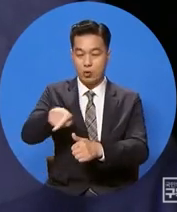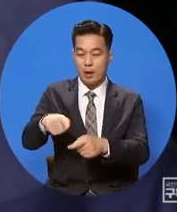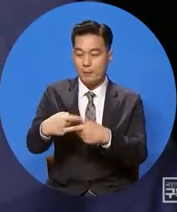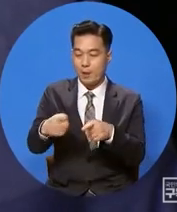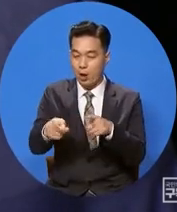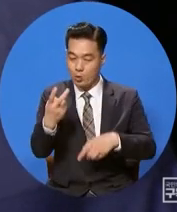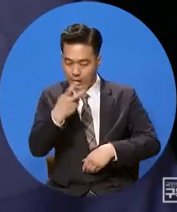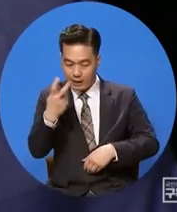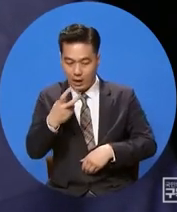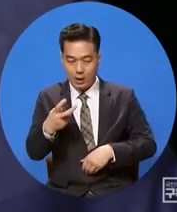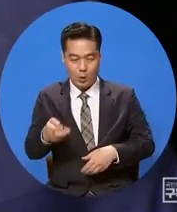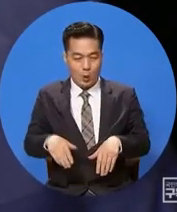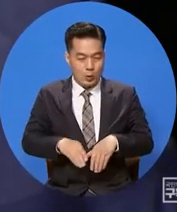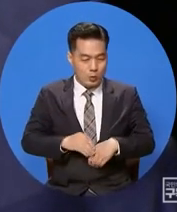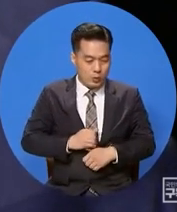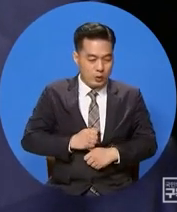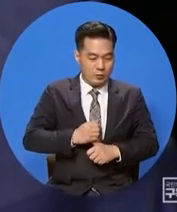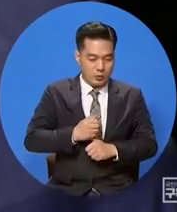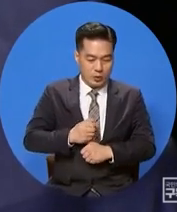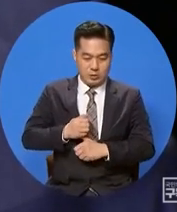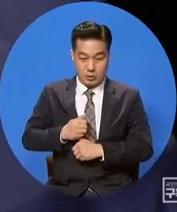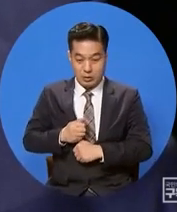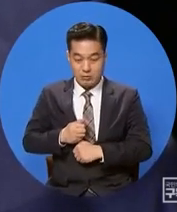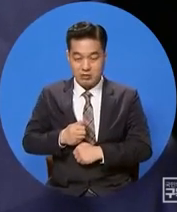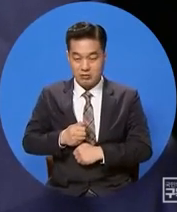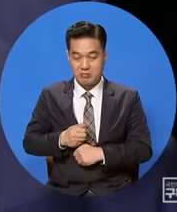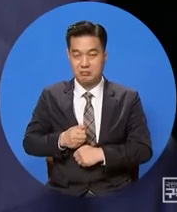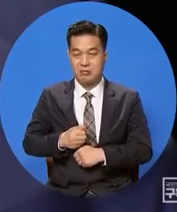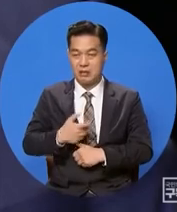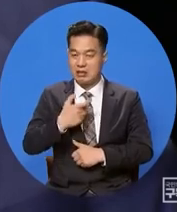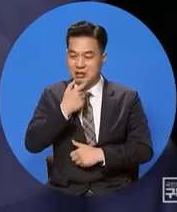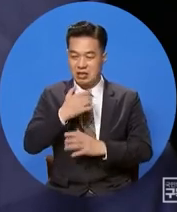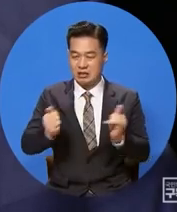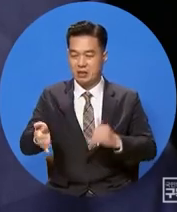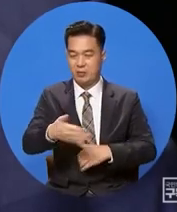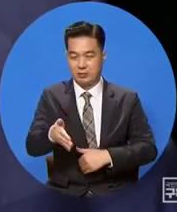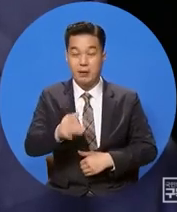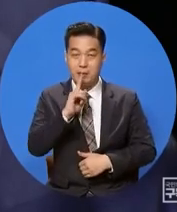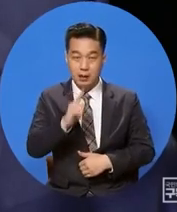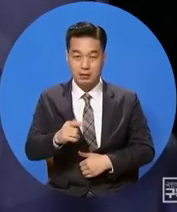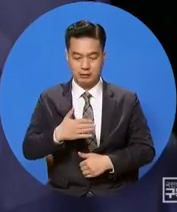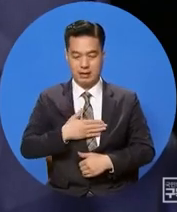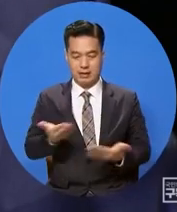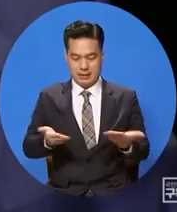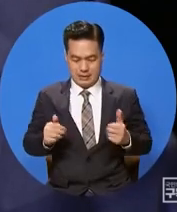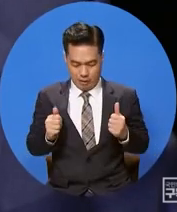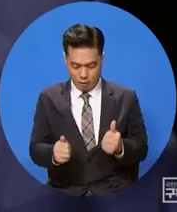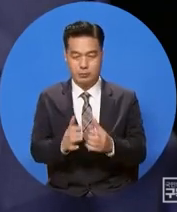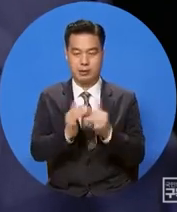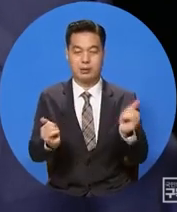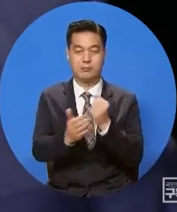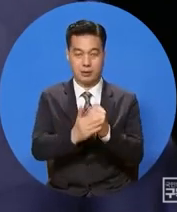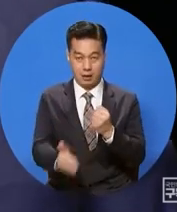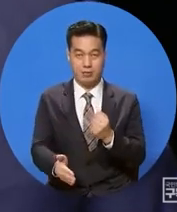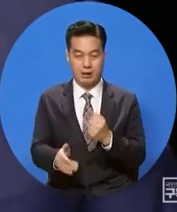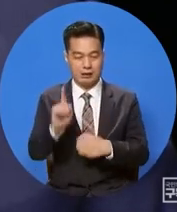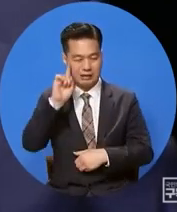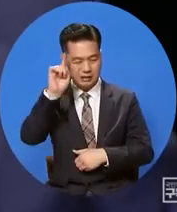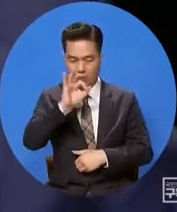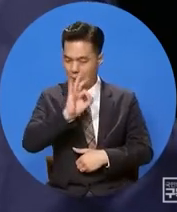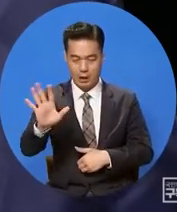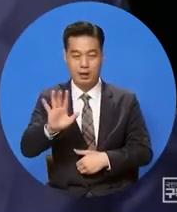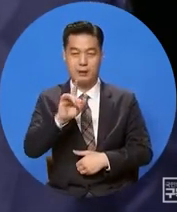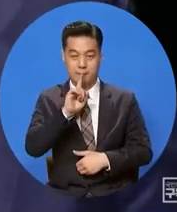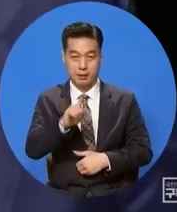하면은 그 비호감도라는 게 없다. 그러니까 나는 일하는 사람이기 때문에 내가 그런 거 신경 안